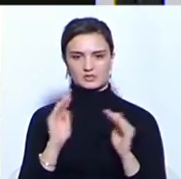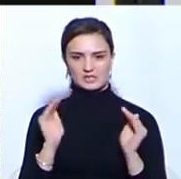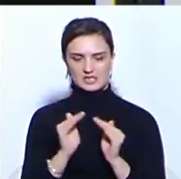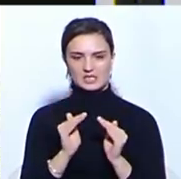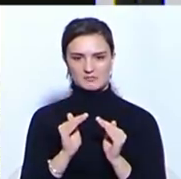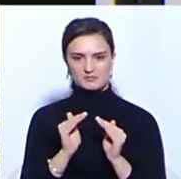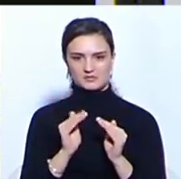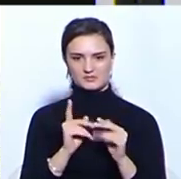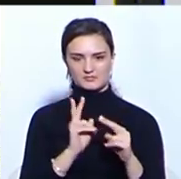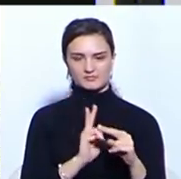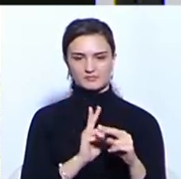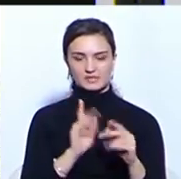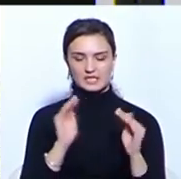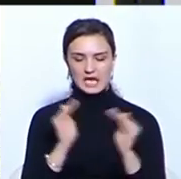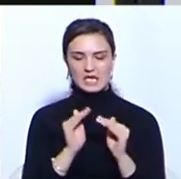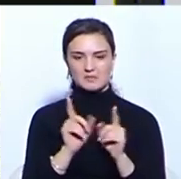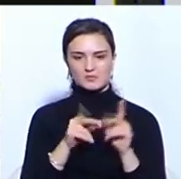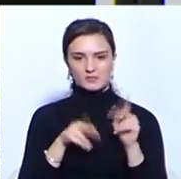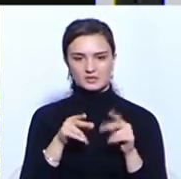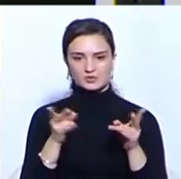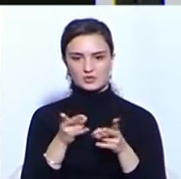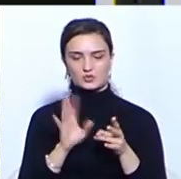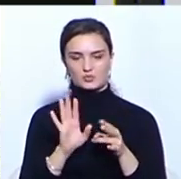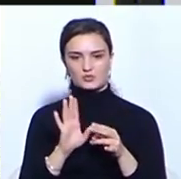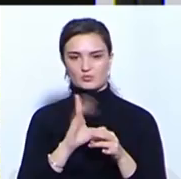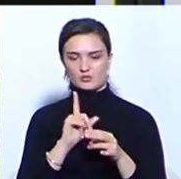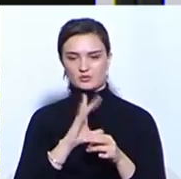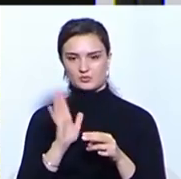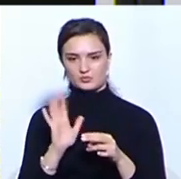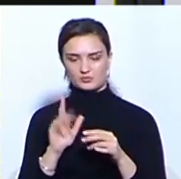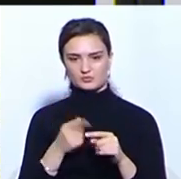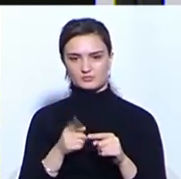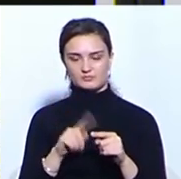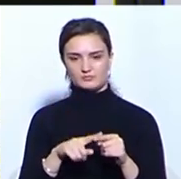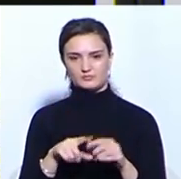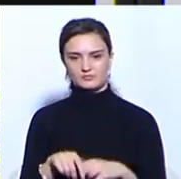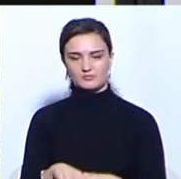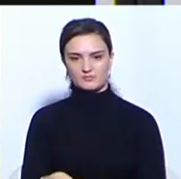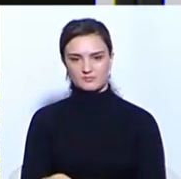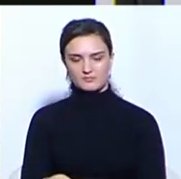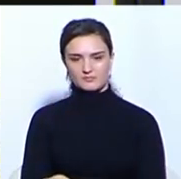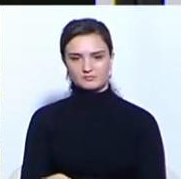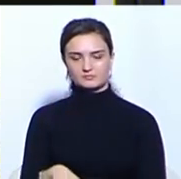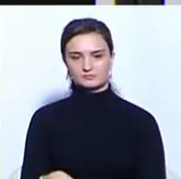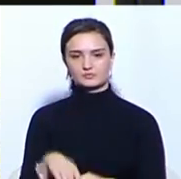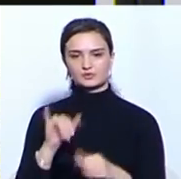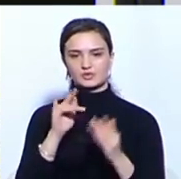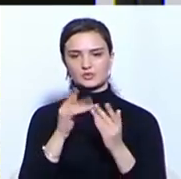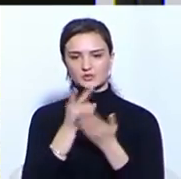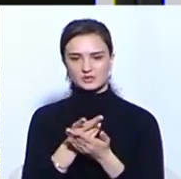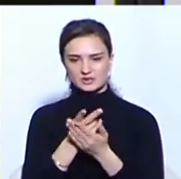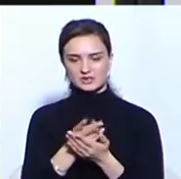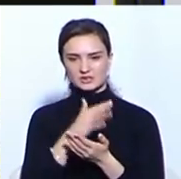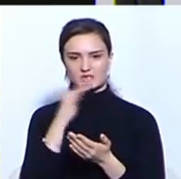ნაკლები ჩარევა რომ გახდეს საჭირო, სადაც ავატყოფის დიდი ტრავმაც მიყენება არ არის საჭირო, დიდხანს საწოლში წვლა არ არის საჭირო,